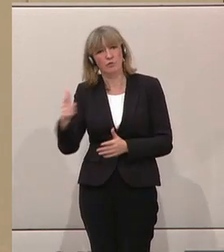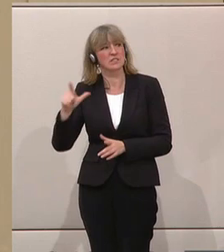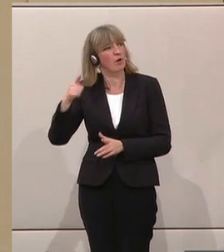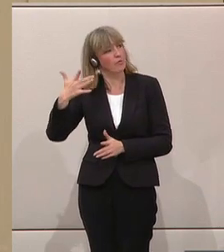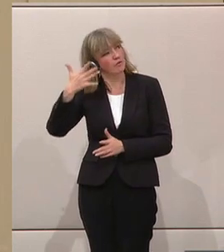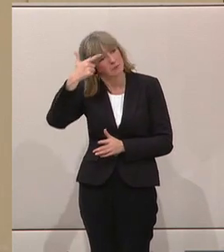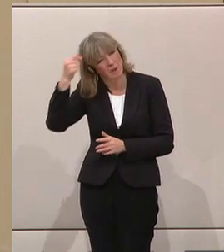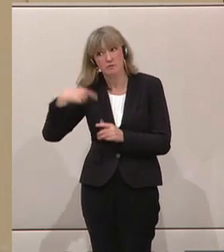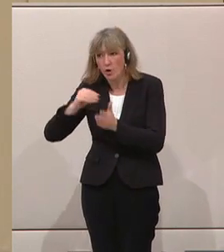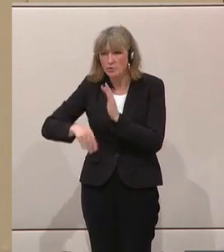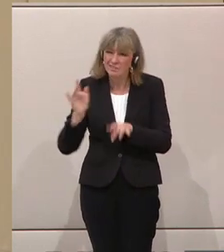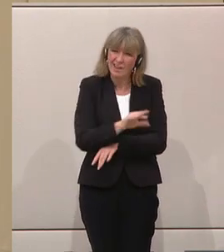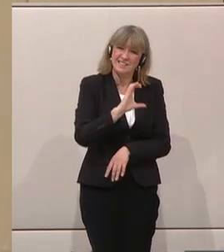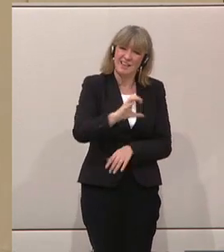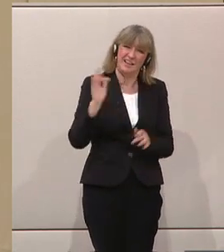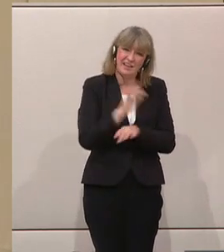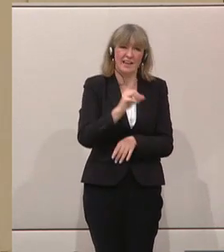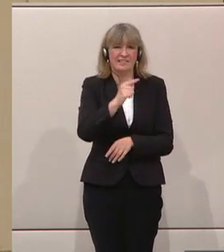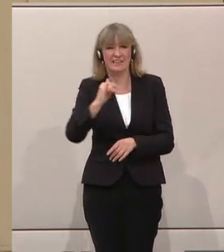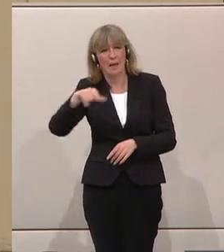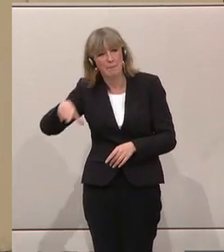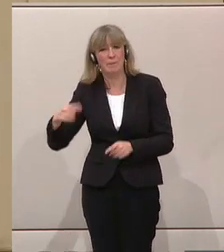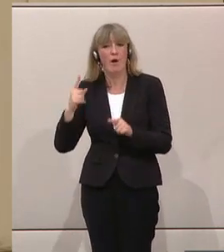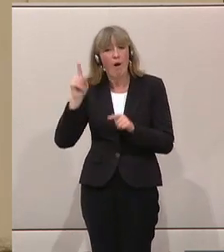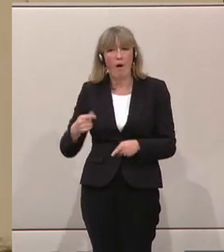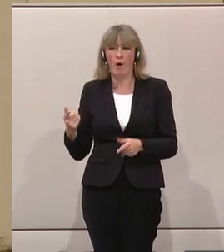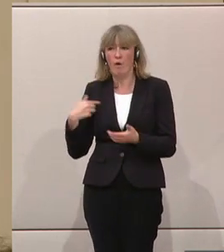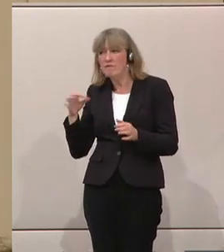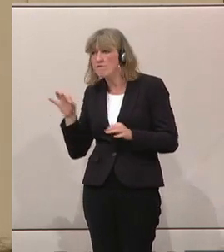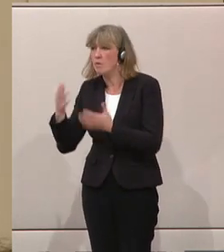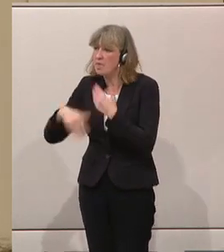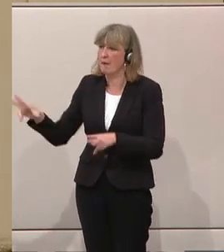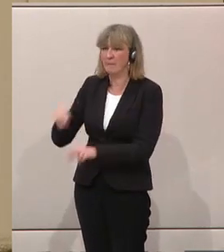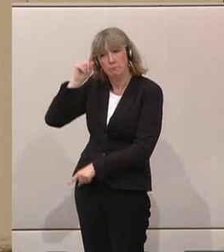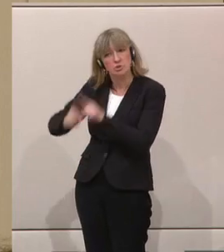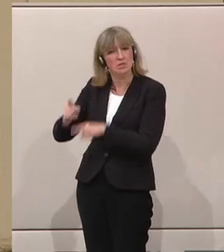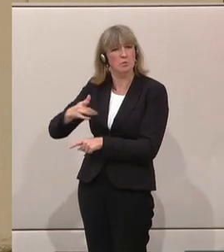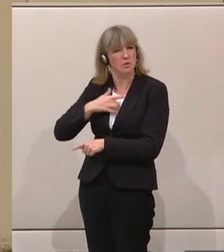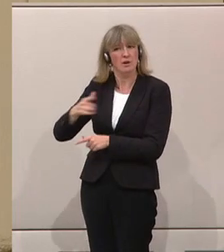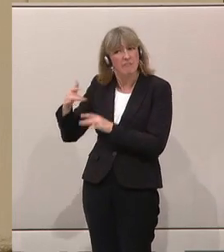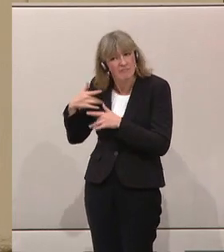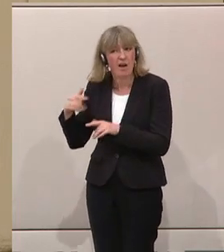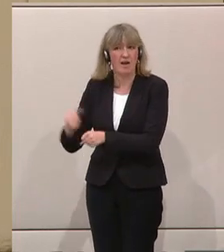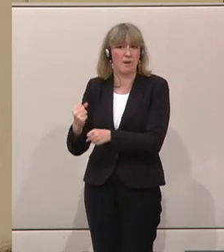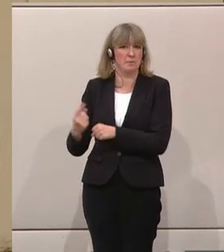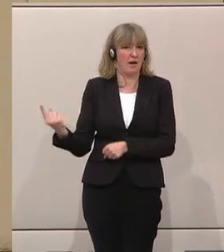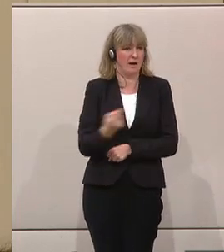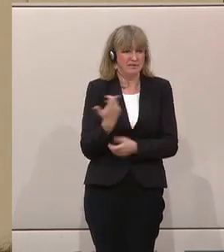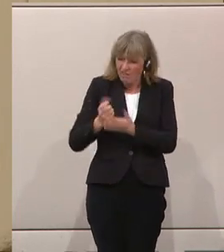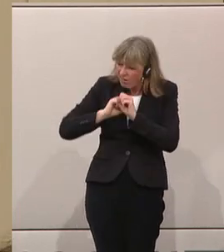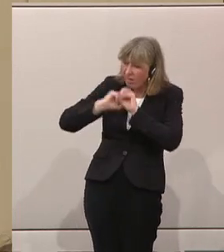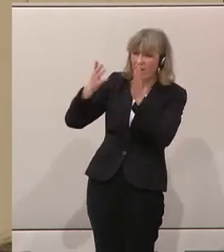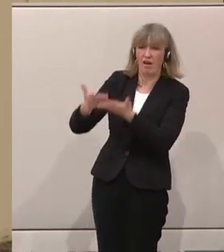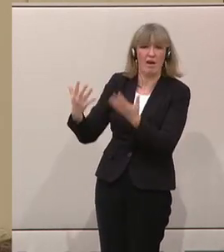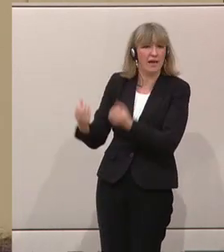562.552 Menschen gegen CETA, gegen TTIP und für mehr Mitbestimmung der Bürgerinnen selbst. So eindeutig